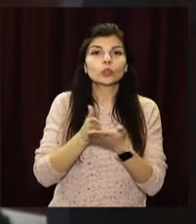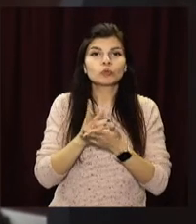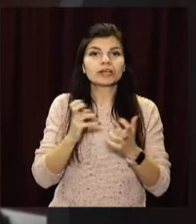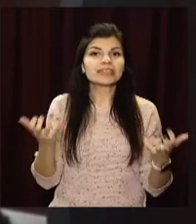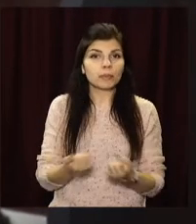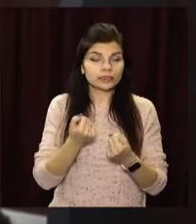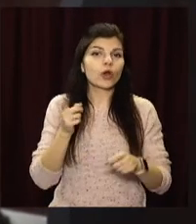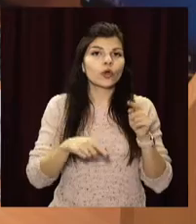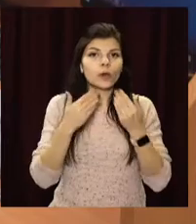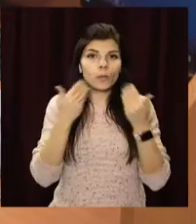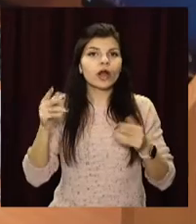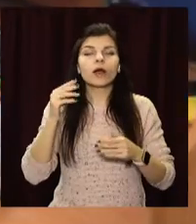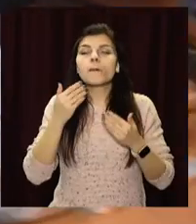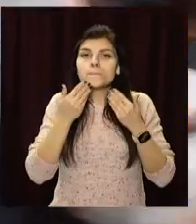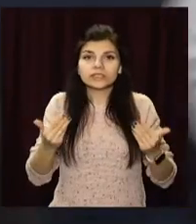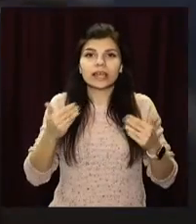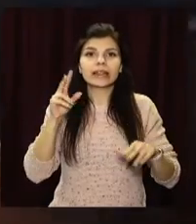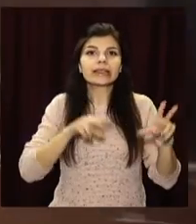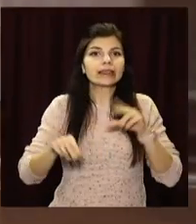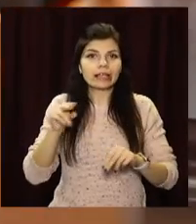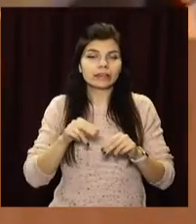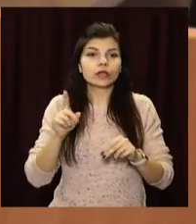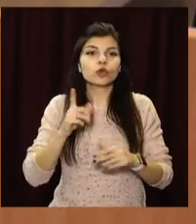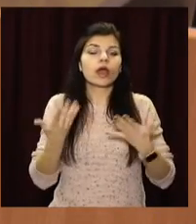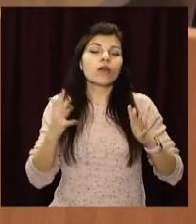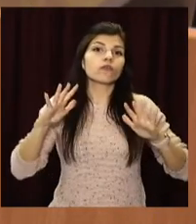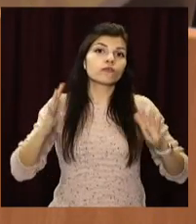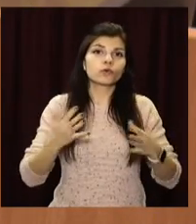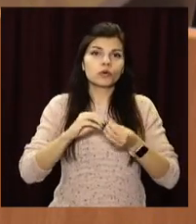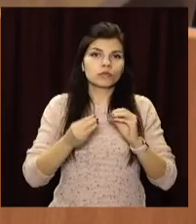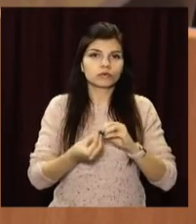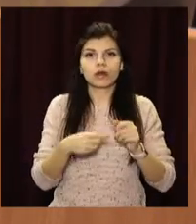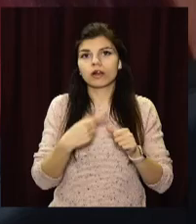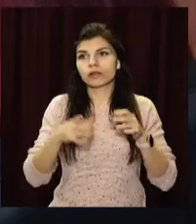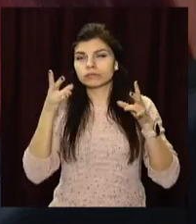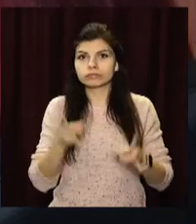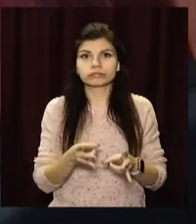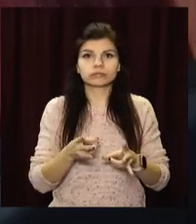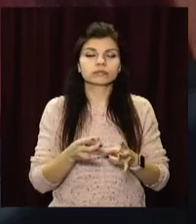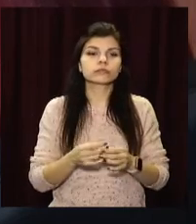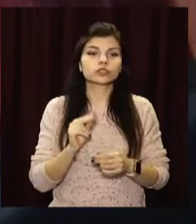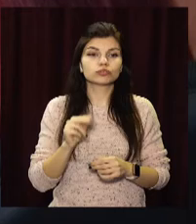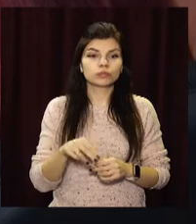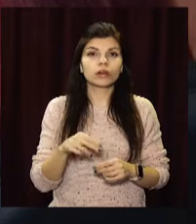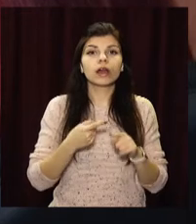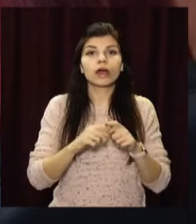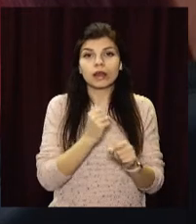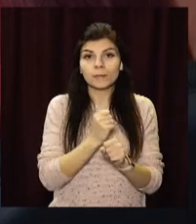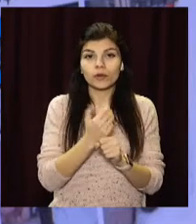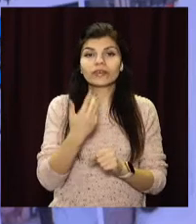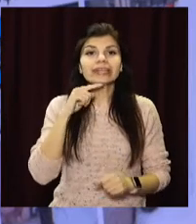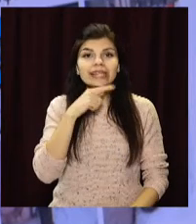а іноді й остання надія мешканців Кам'янського, якщо десь виникла складна або ж аварійна ситуація. Принцип роботи